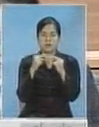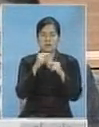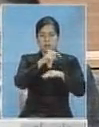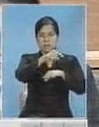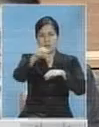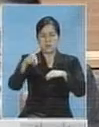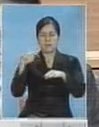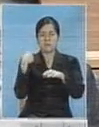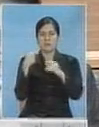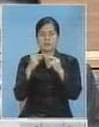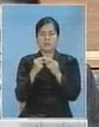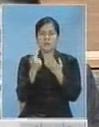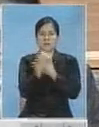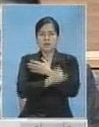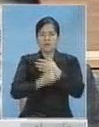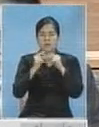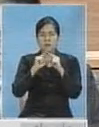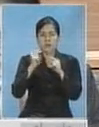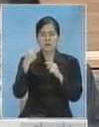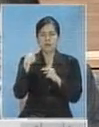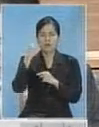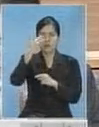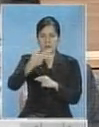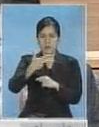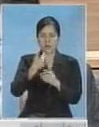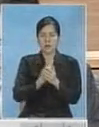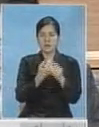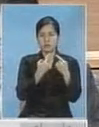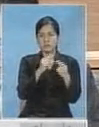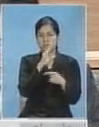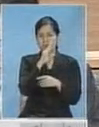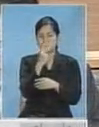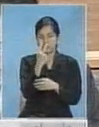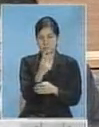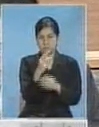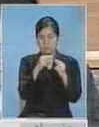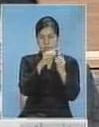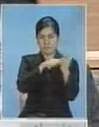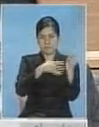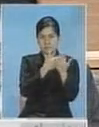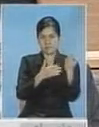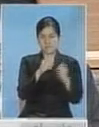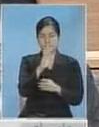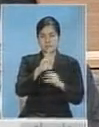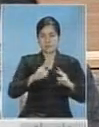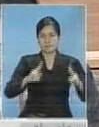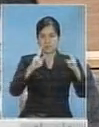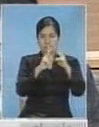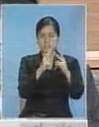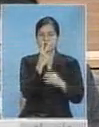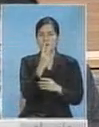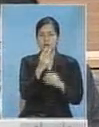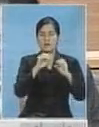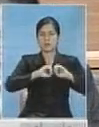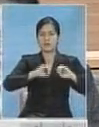ทศนะครับแต่ว่าถ้าไปดูในแผนงานทางในของกระทรวงแล้วก็ยังไม่มีความชัดเจนใน